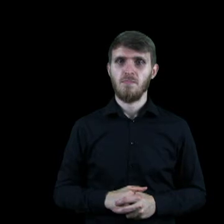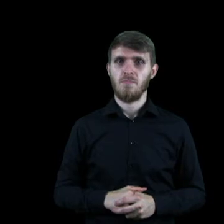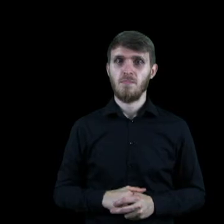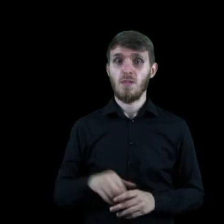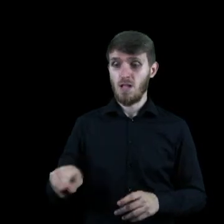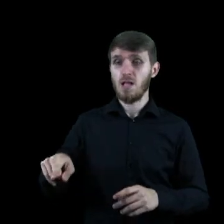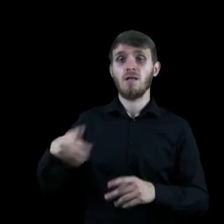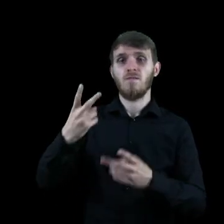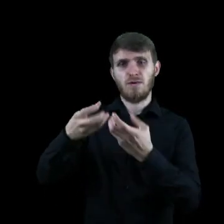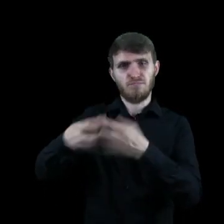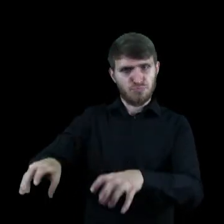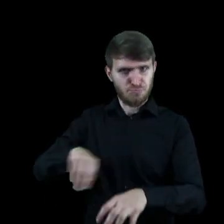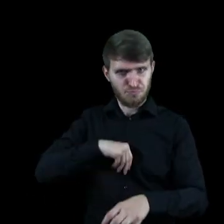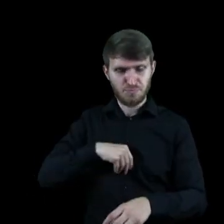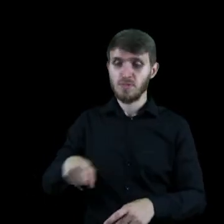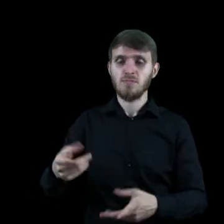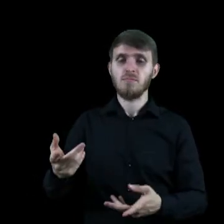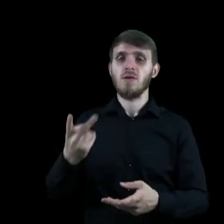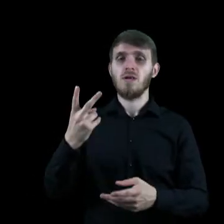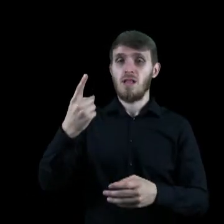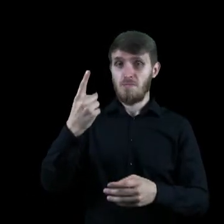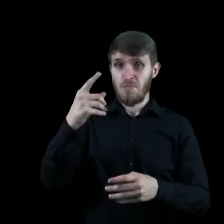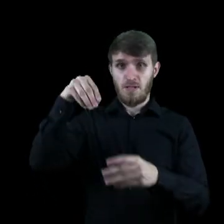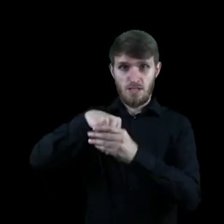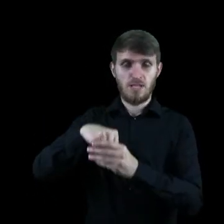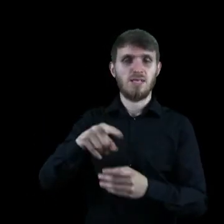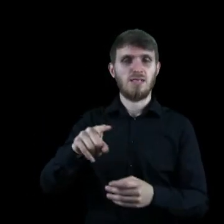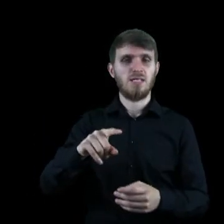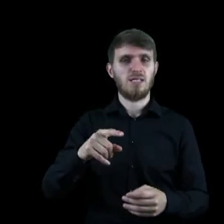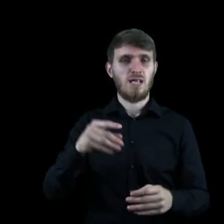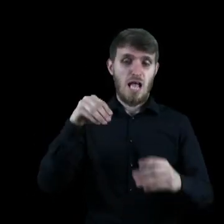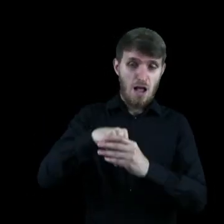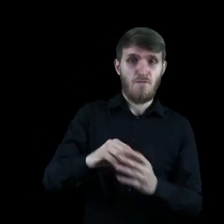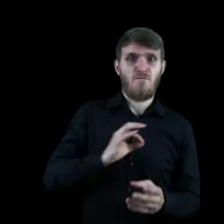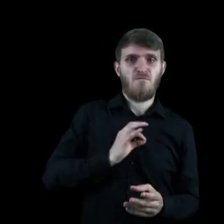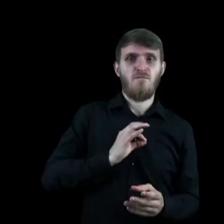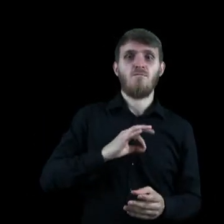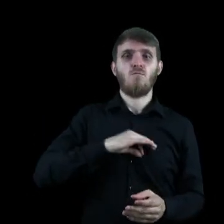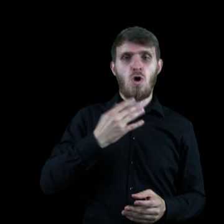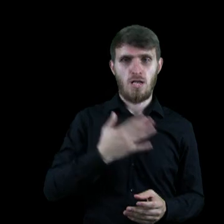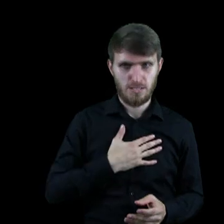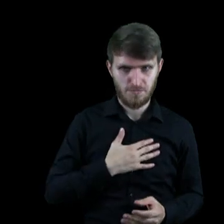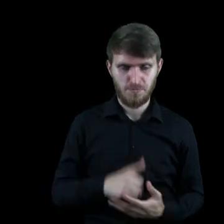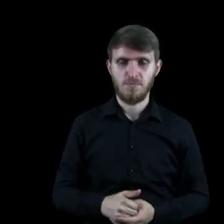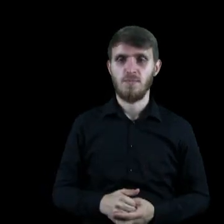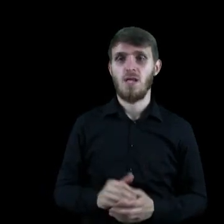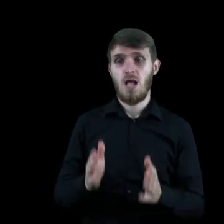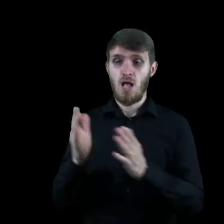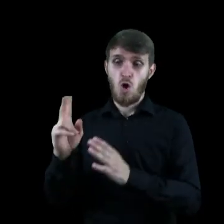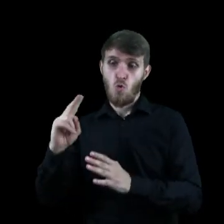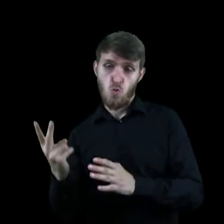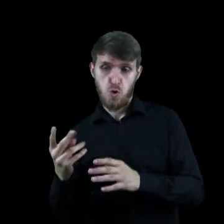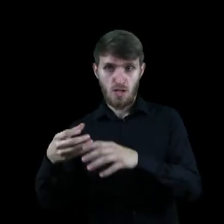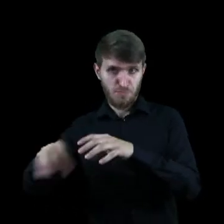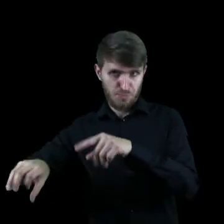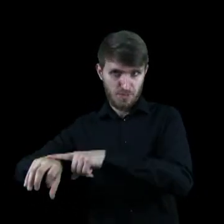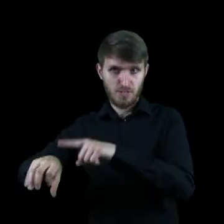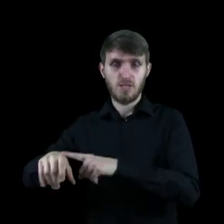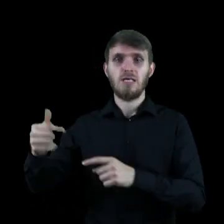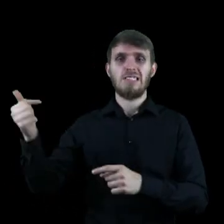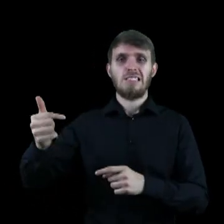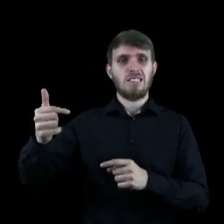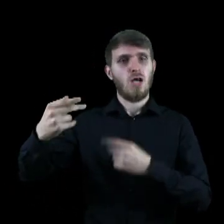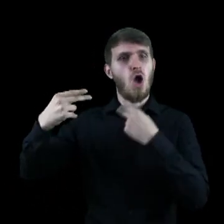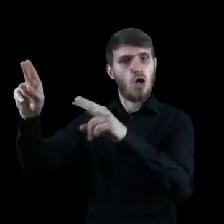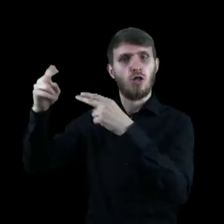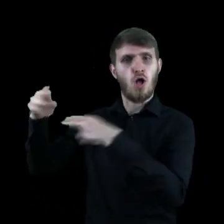I z kolei pasywa znowu możemy podzielić na dwa elementy, dwa podstawowe elementy. Jeden element to kapitał własny.